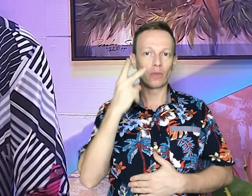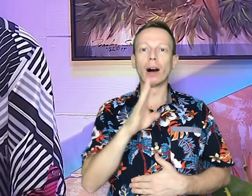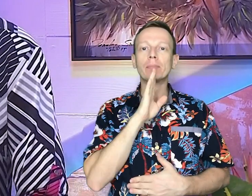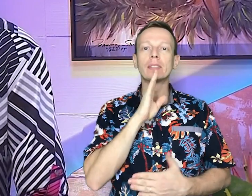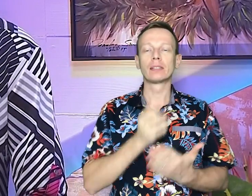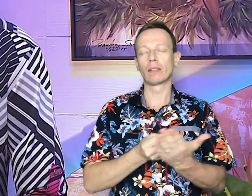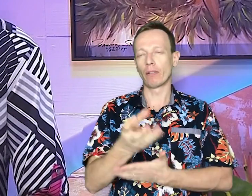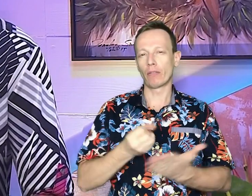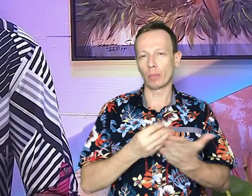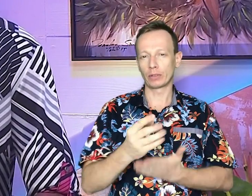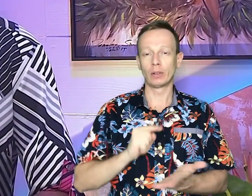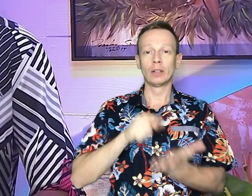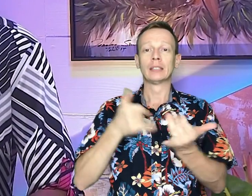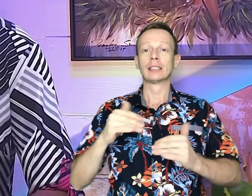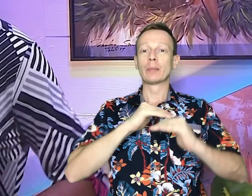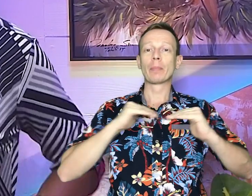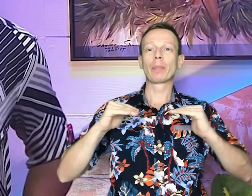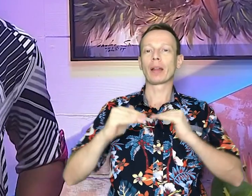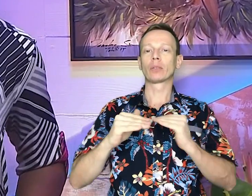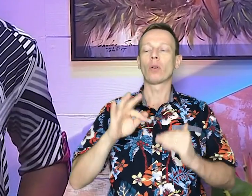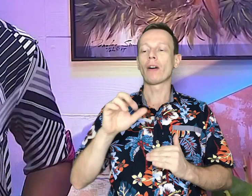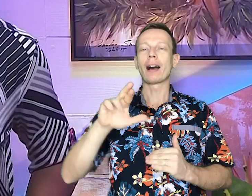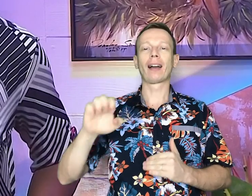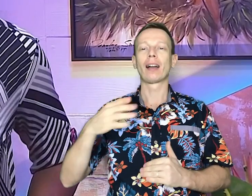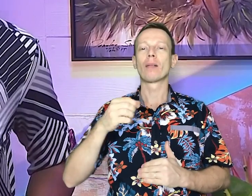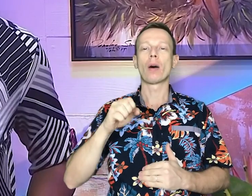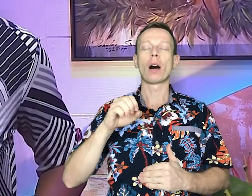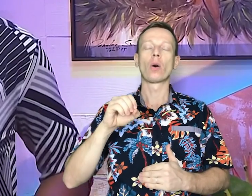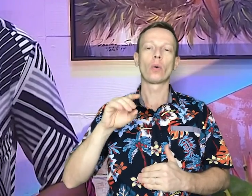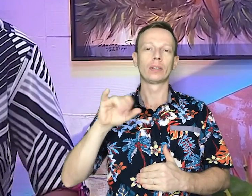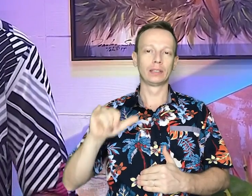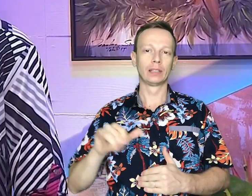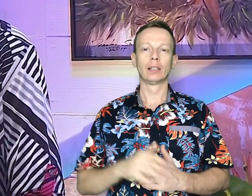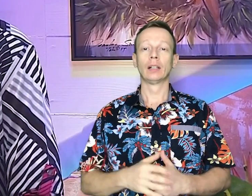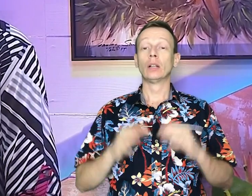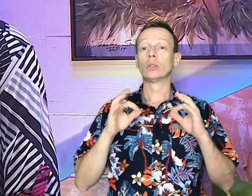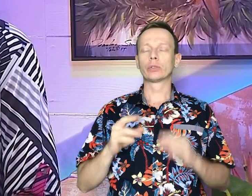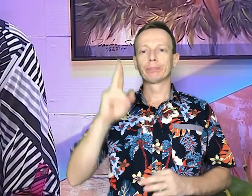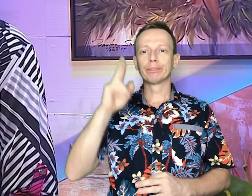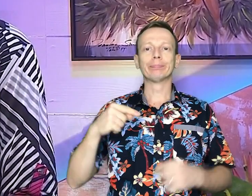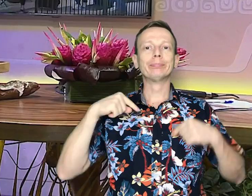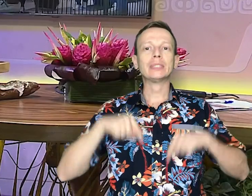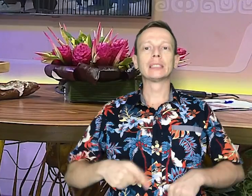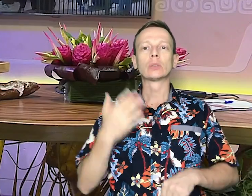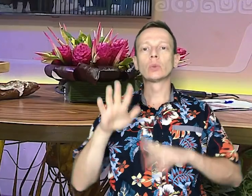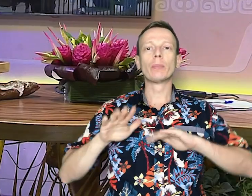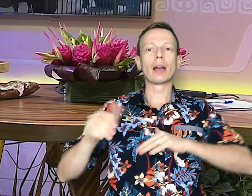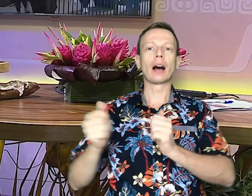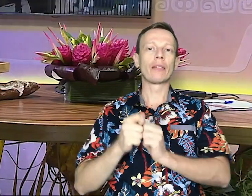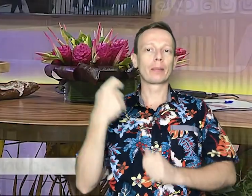de Faremahui. Pour commencer, le ministre des Outre-mer avec le président de la Polynésie ont décidé de lever les